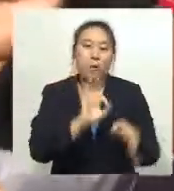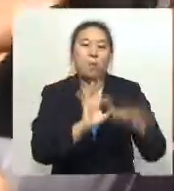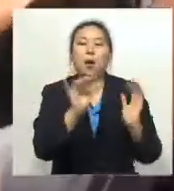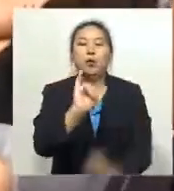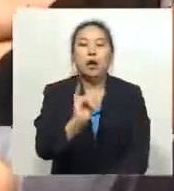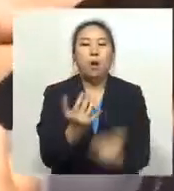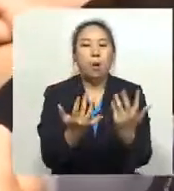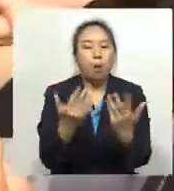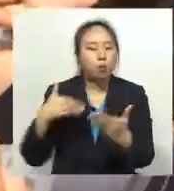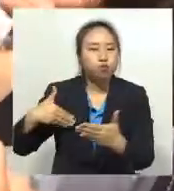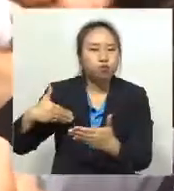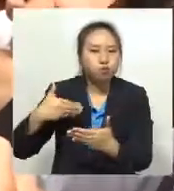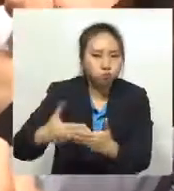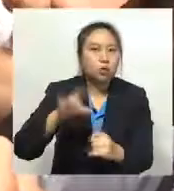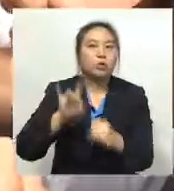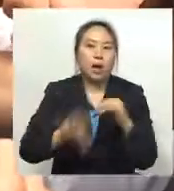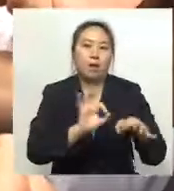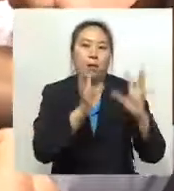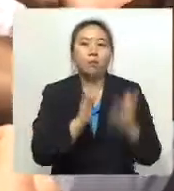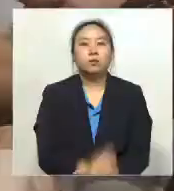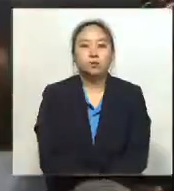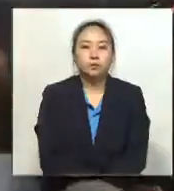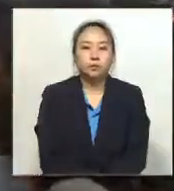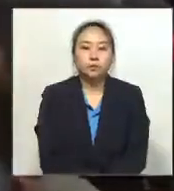าจนสิ้นสุดอะครับ